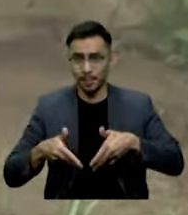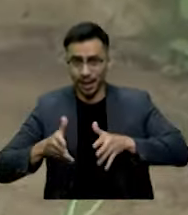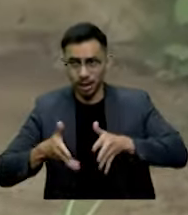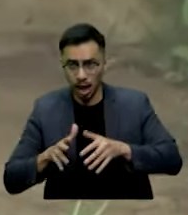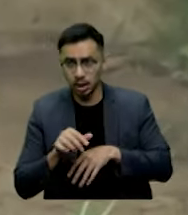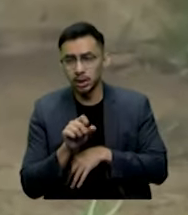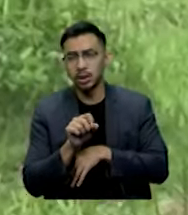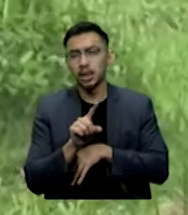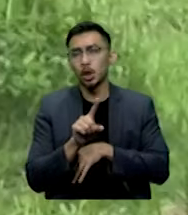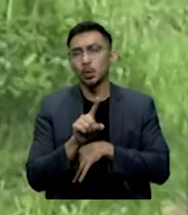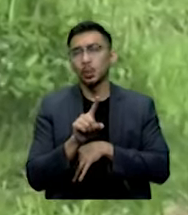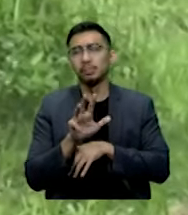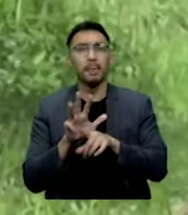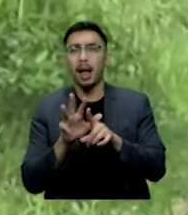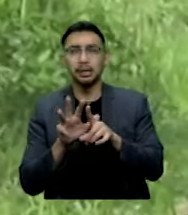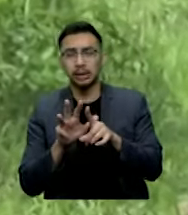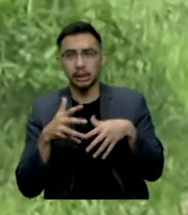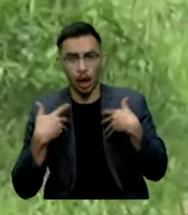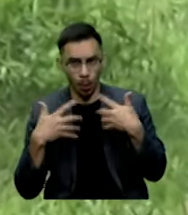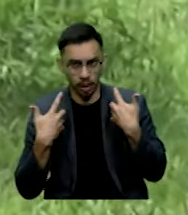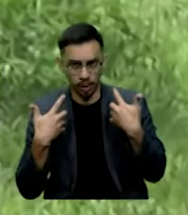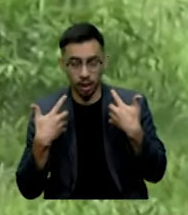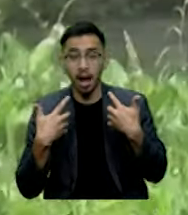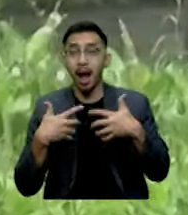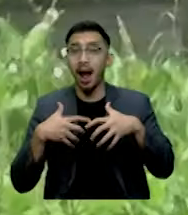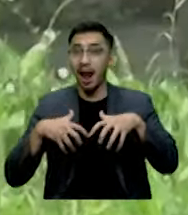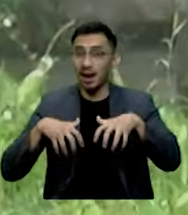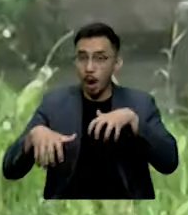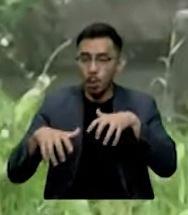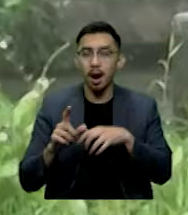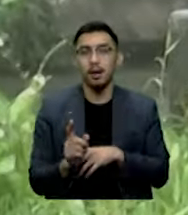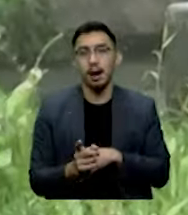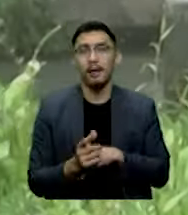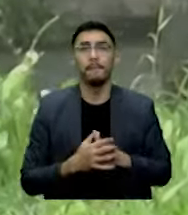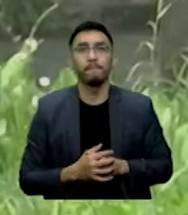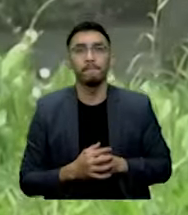diantaranya 10 harimau Sumatera dan Benggala. Tim Liputan iNews melaporkan.